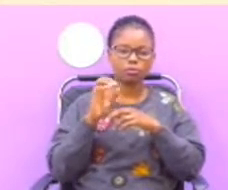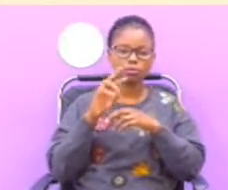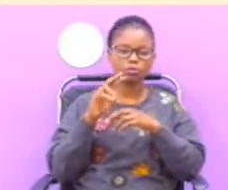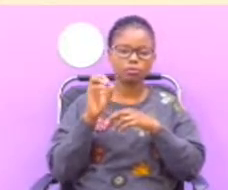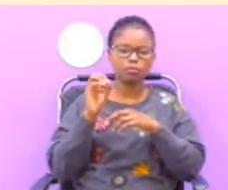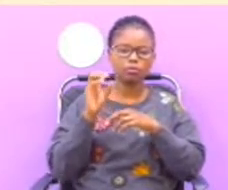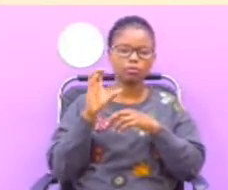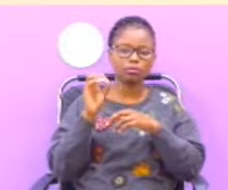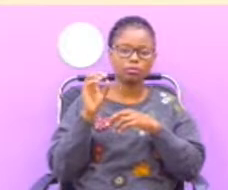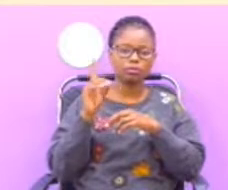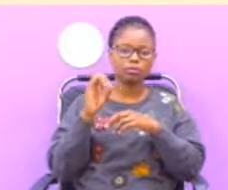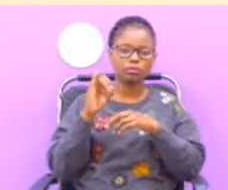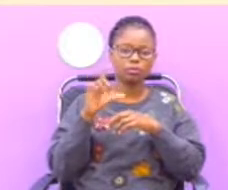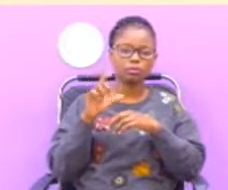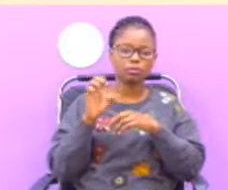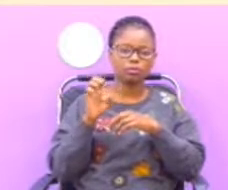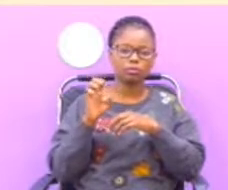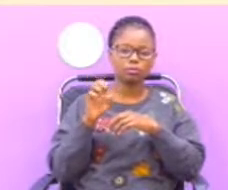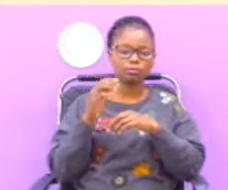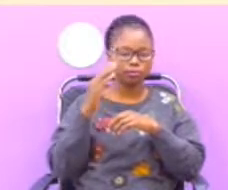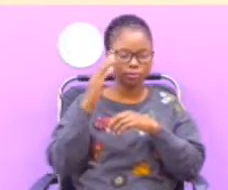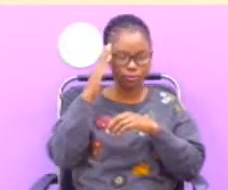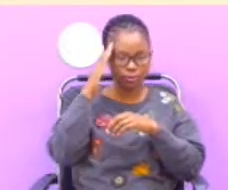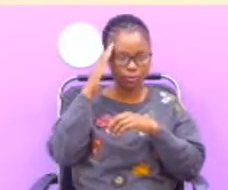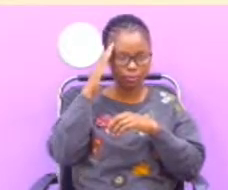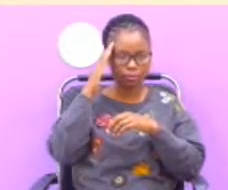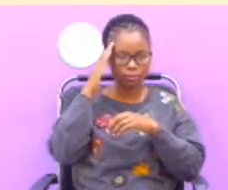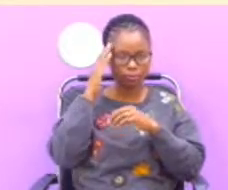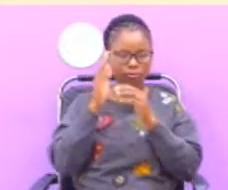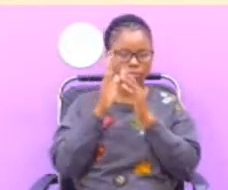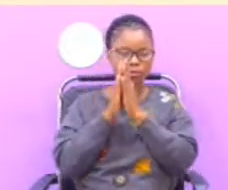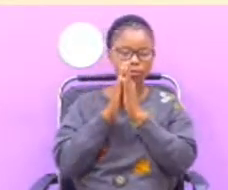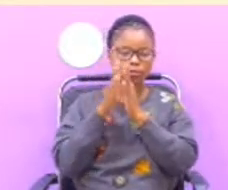tumenye bwana asifiwe sana